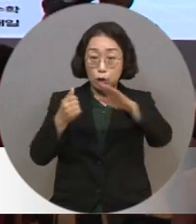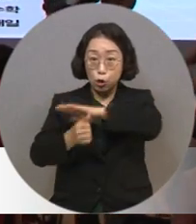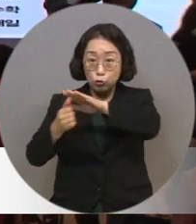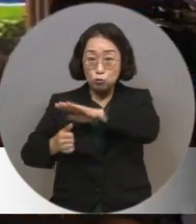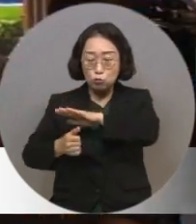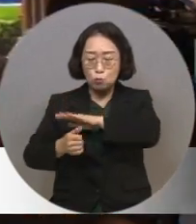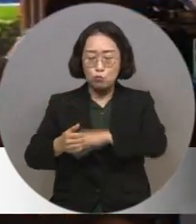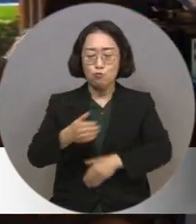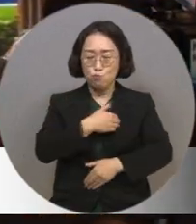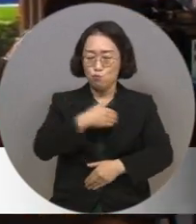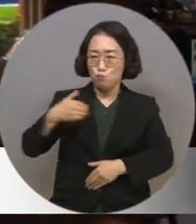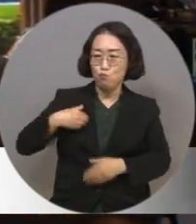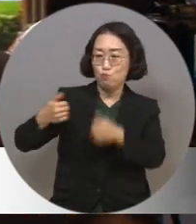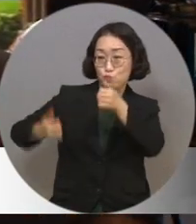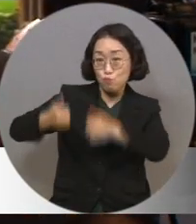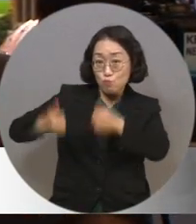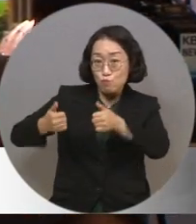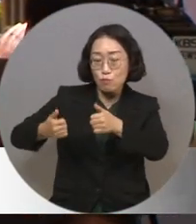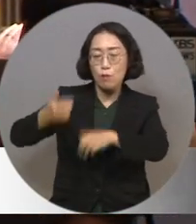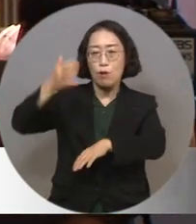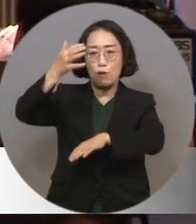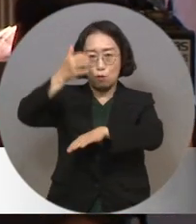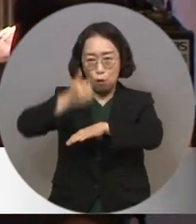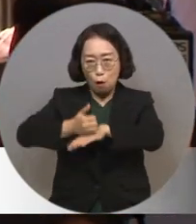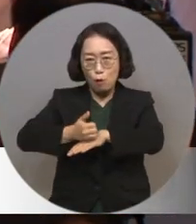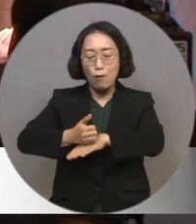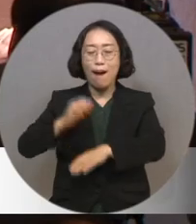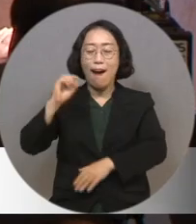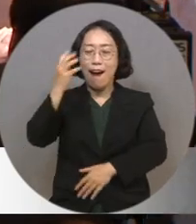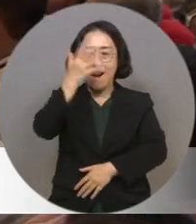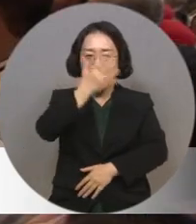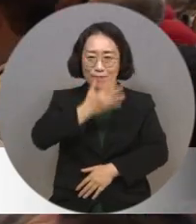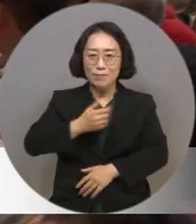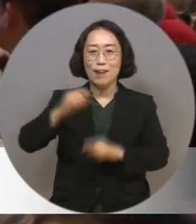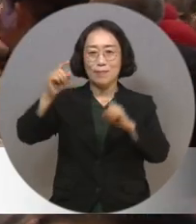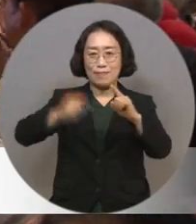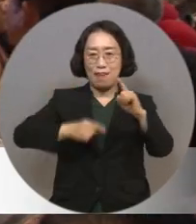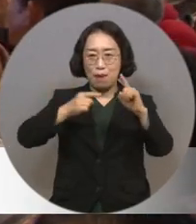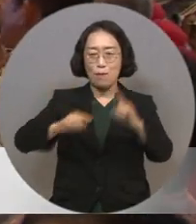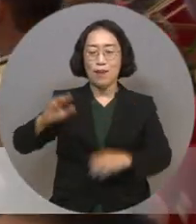정정당당한 승부로 스포츠맨십을 발휘하여 아름다운